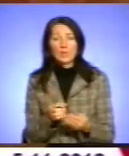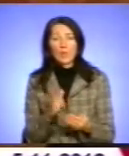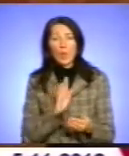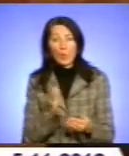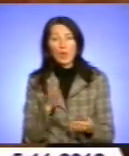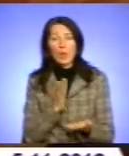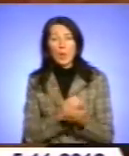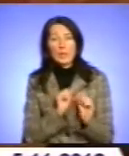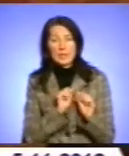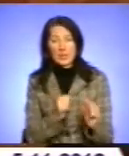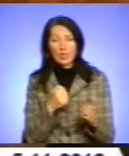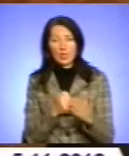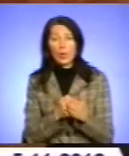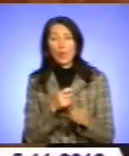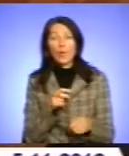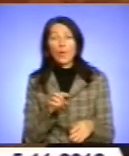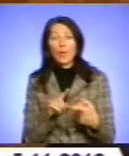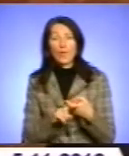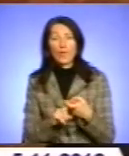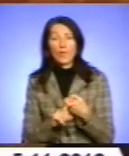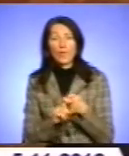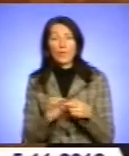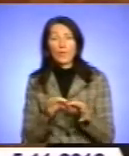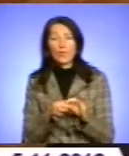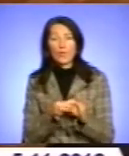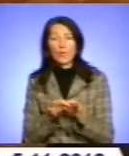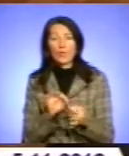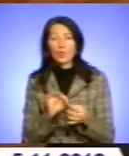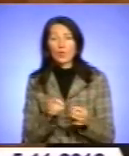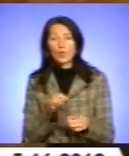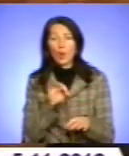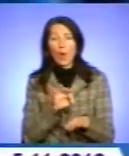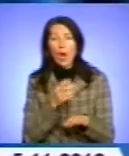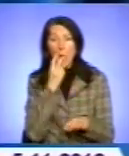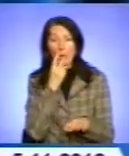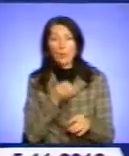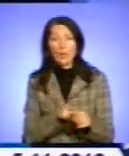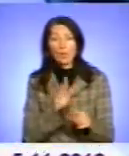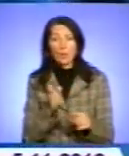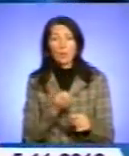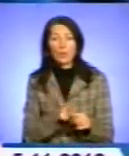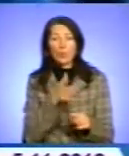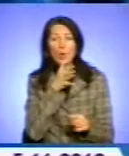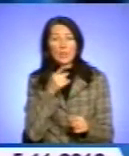мати захист до вірусів грипу, які мають циркулювати в цьому епідемічному сезоні.